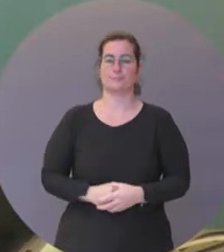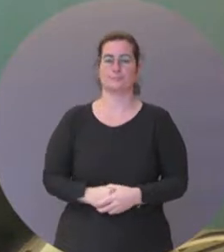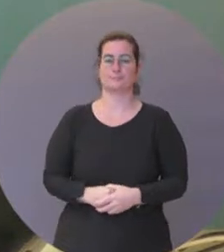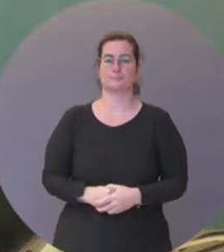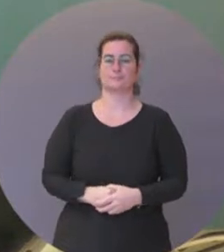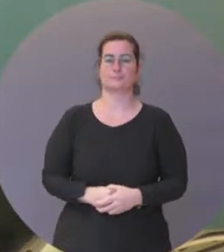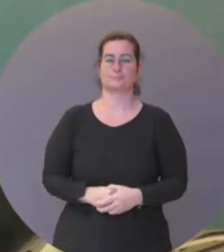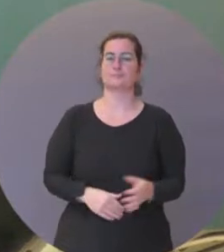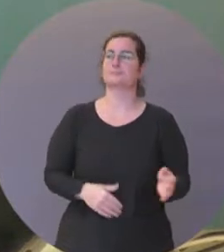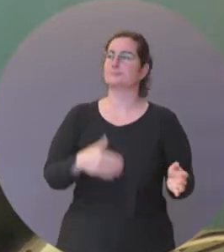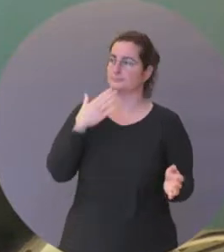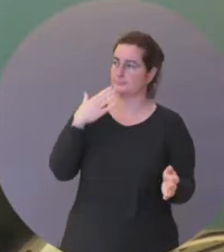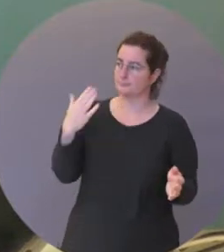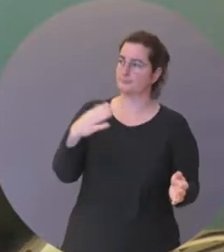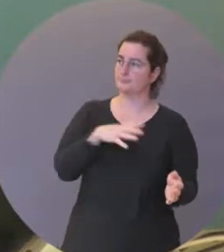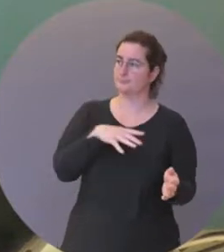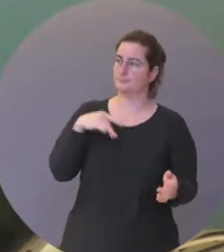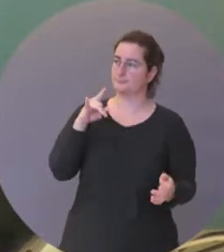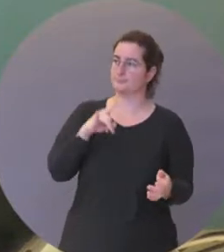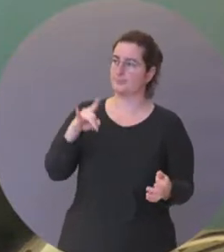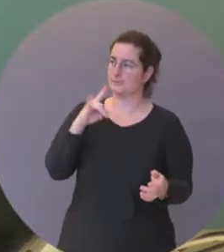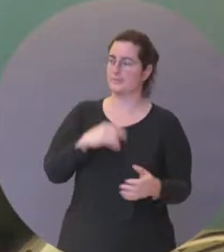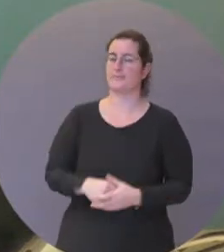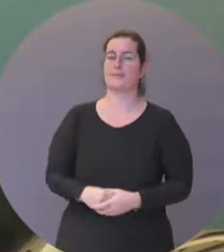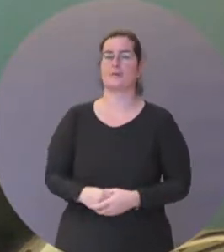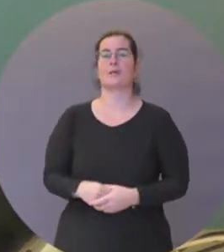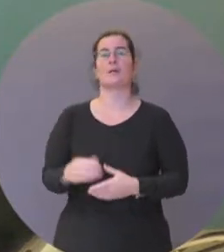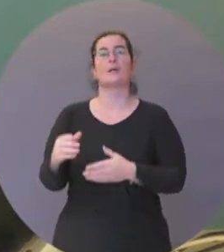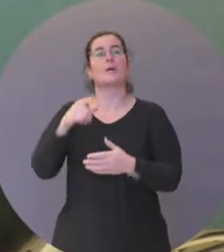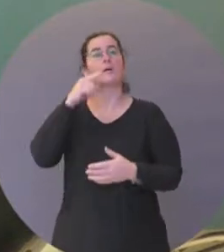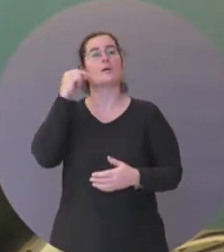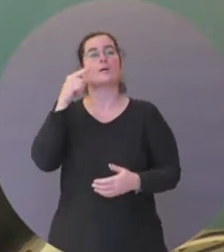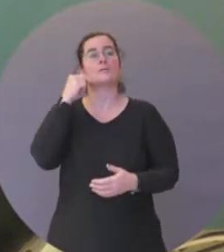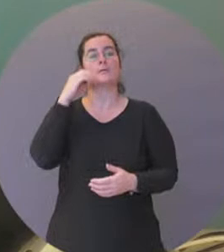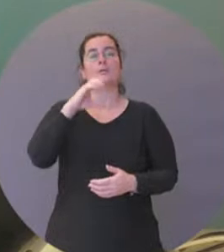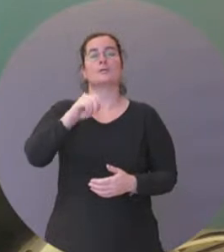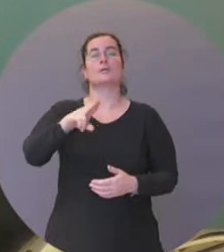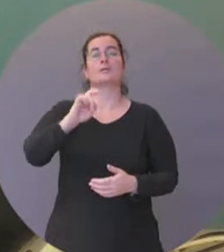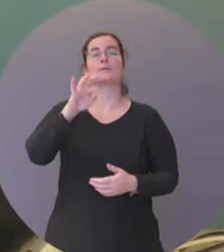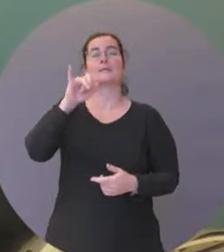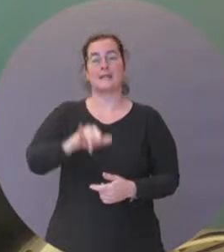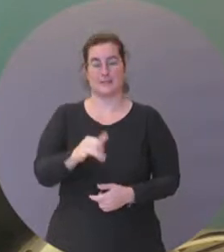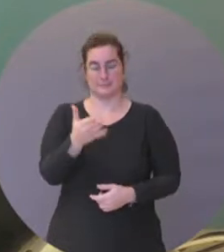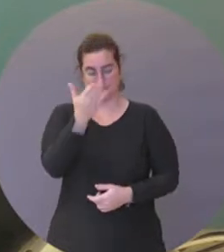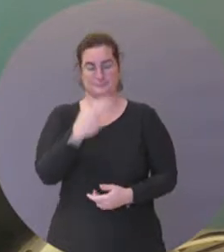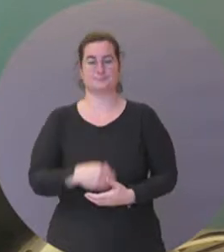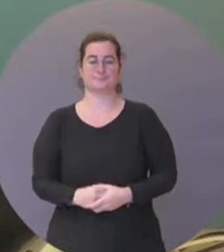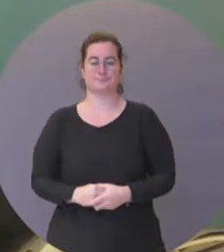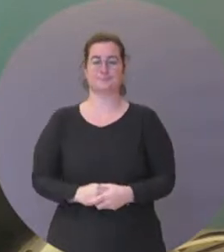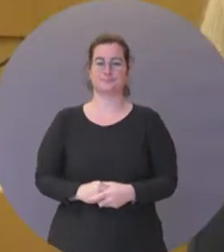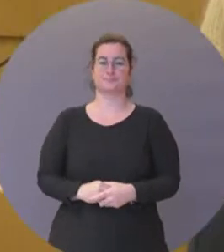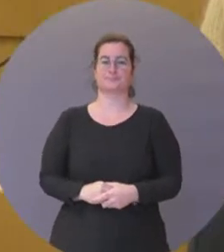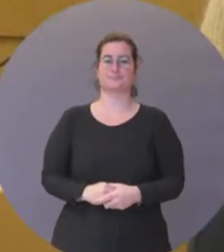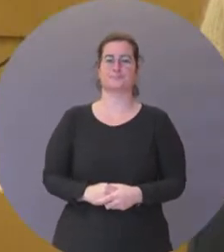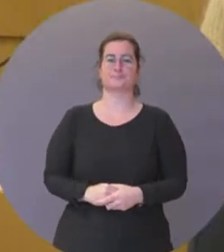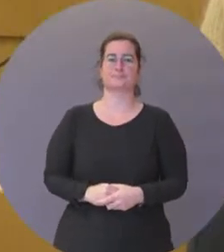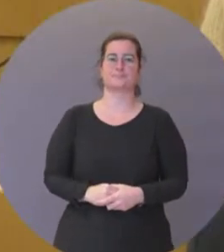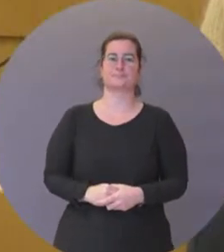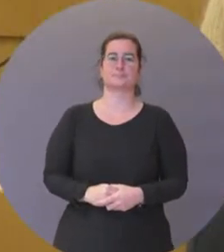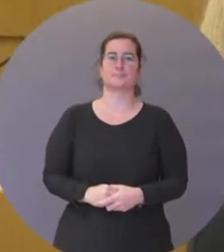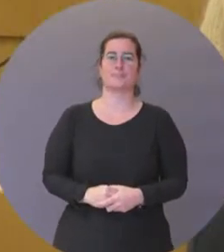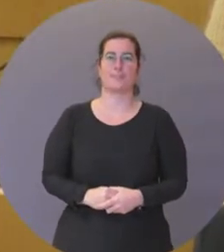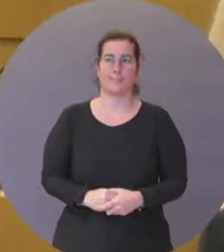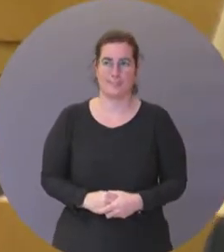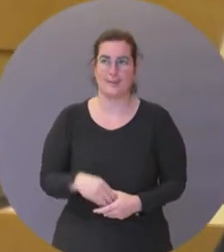merci Madame Hervé monsieur couté vous avez la parole merci monsieur le Président quelques mots en